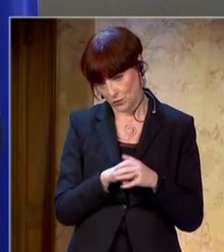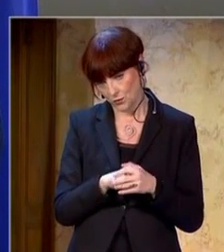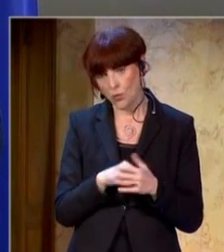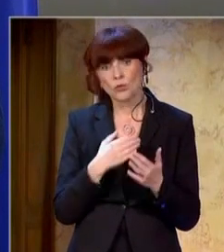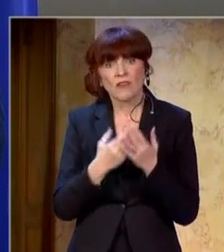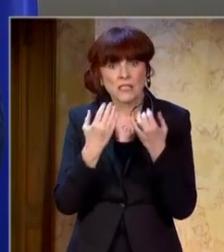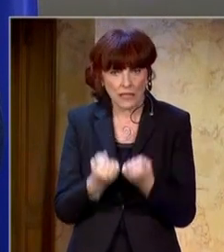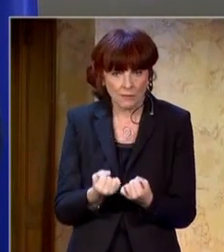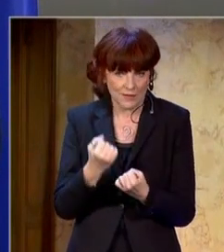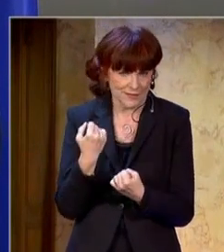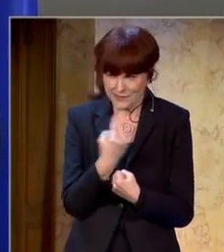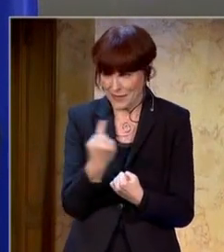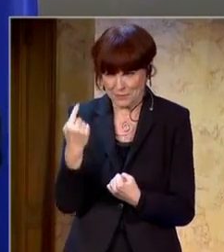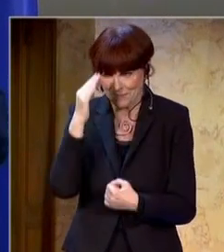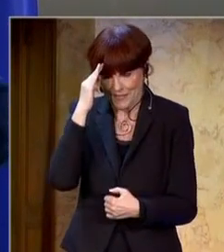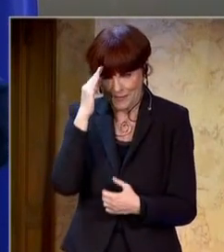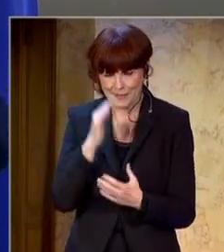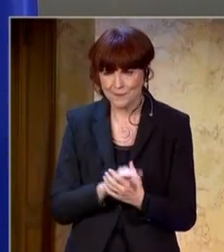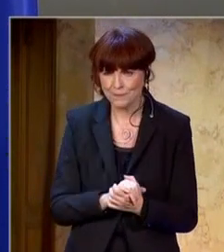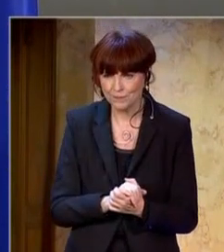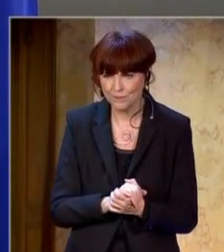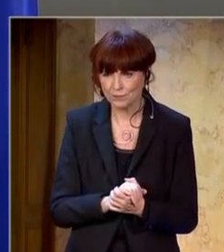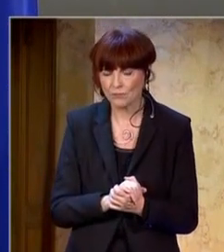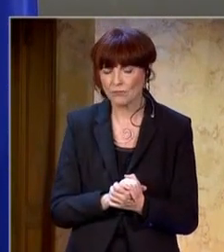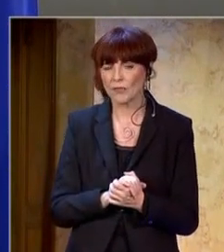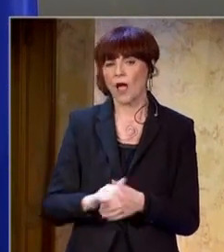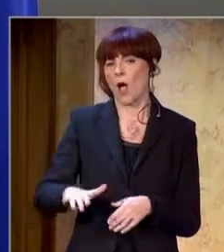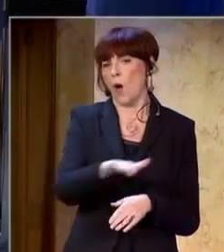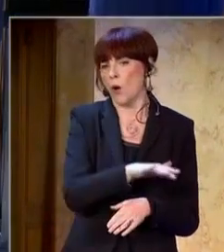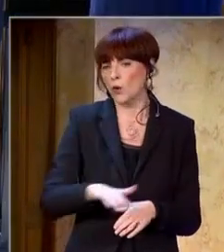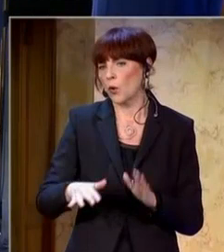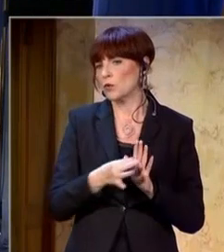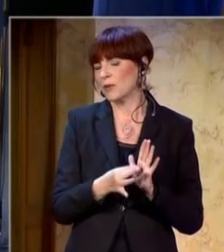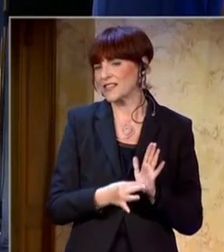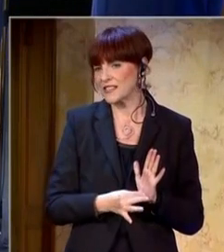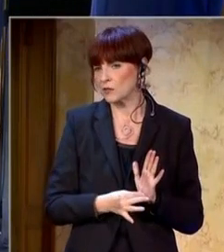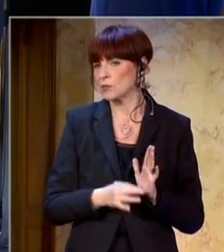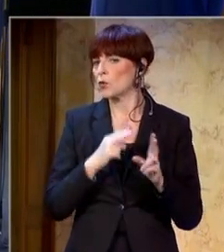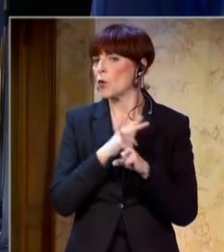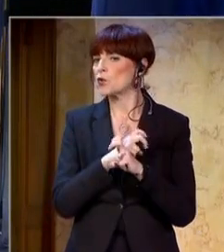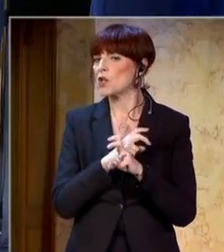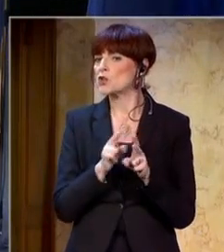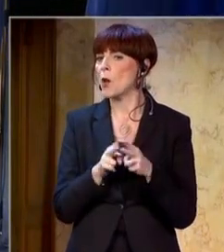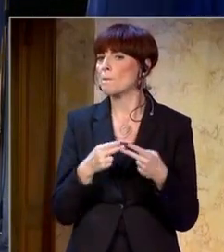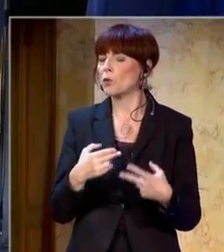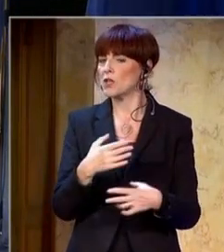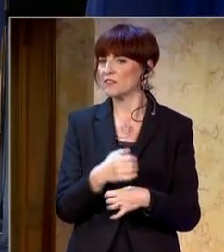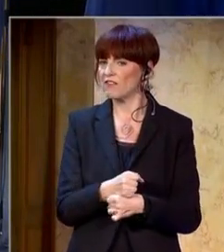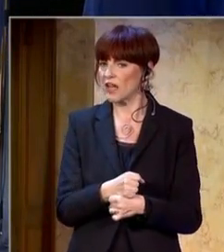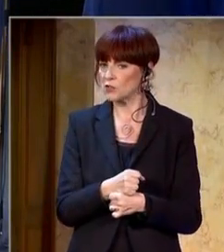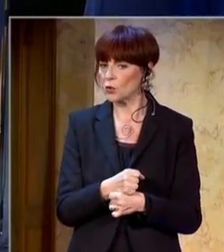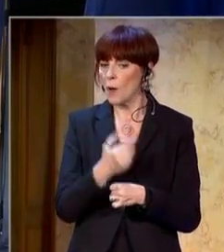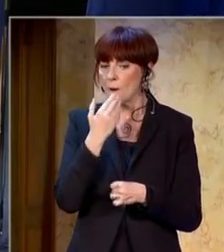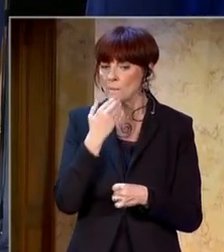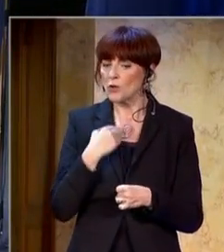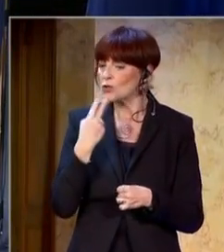wissen wir. Ich würde gerne anhand der Grundprinzipien der österreichischen Bundesverfassung auf die Verfasstheit der Republik ganz kurz schauen